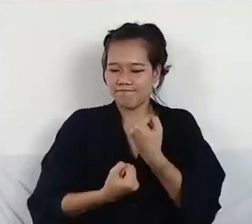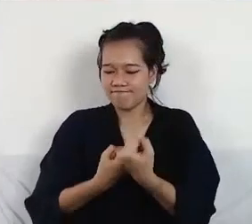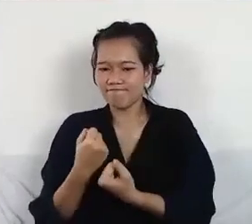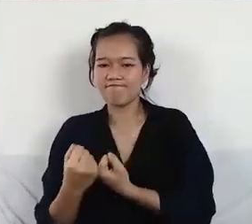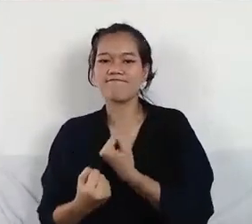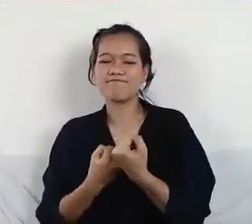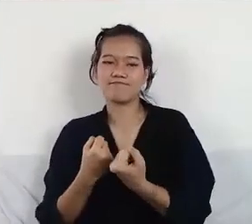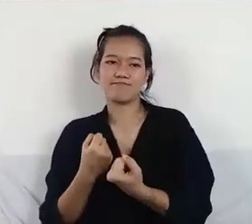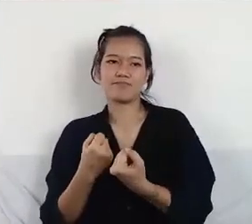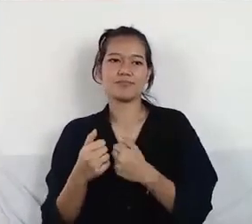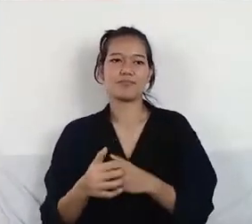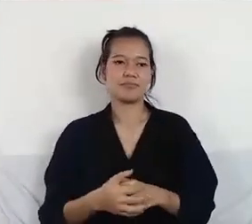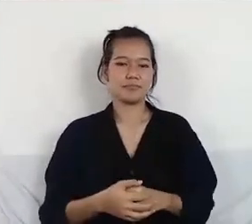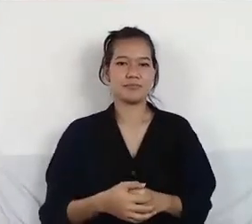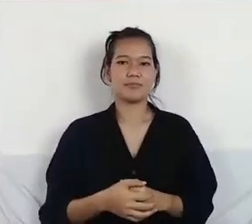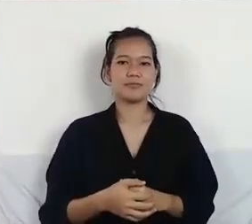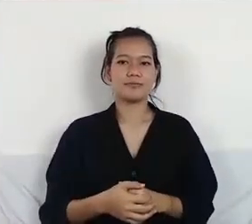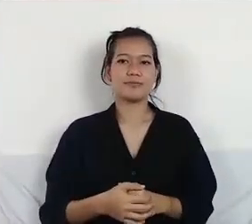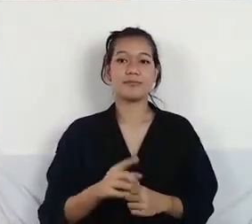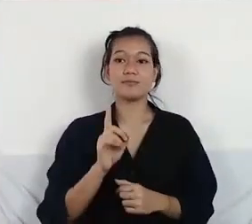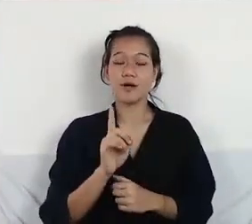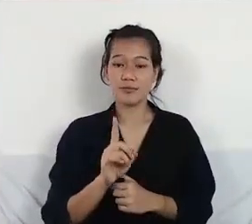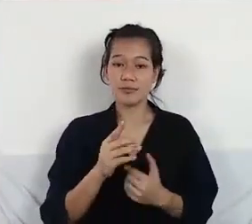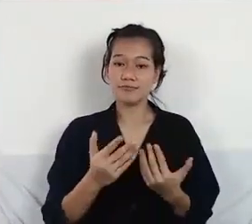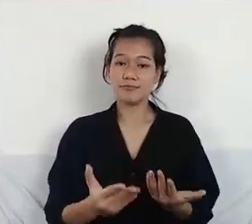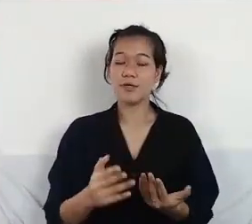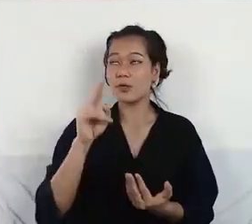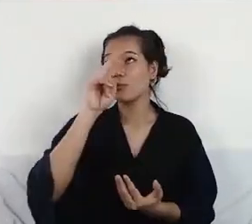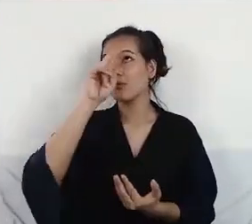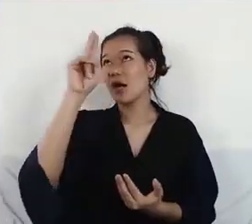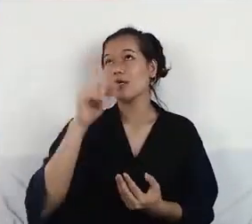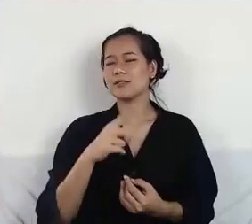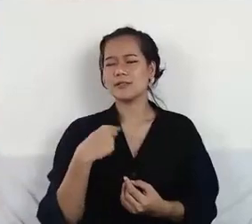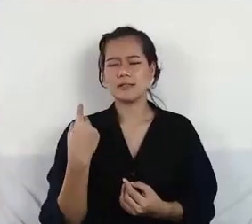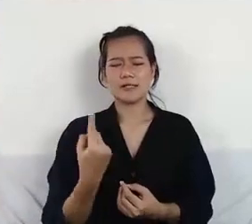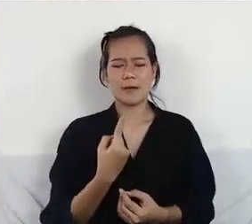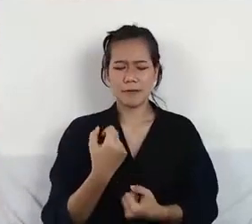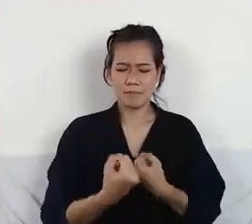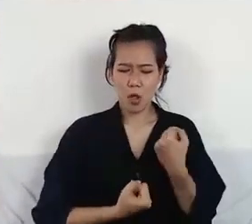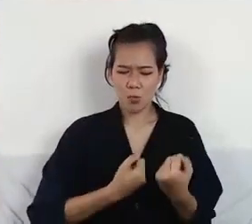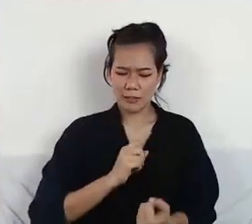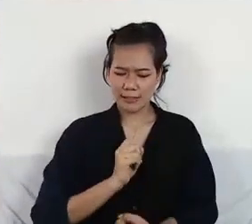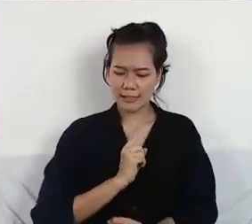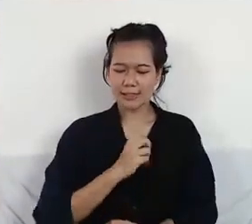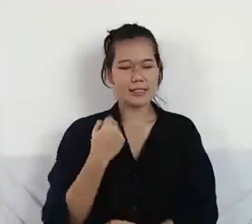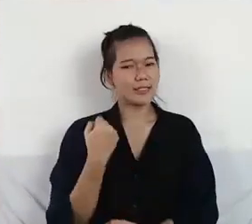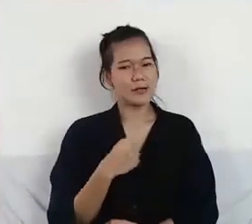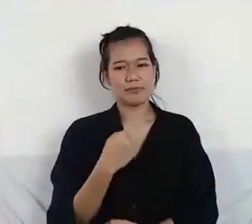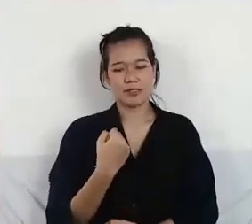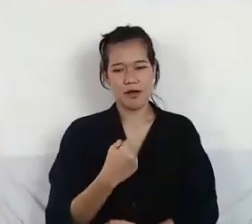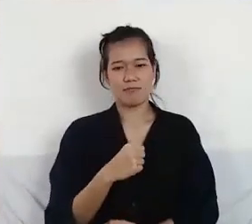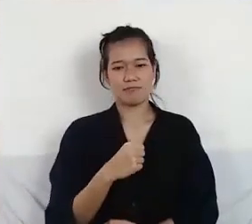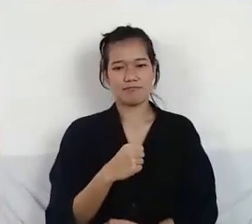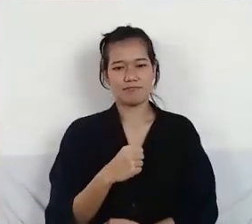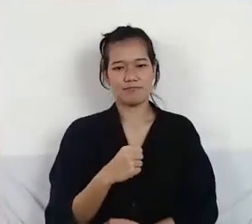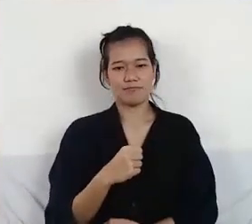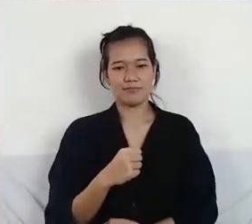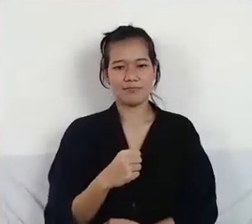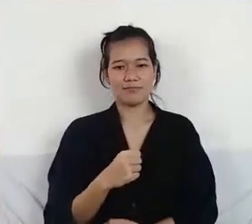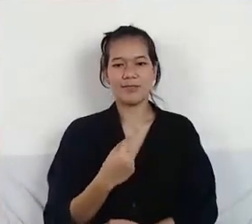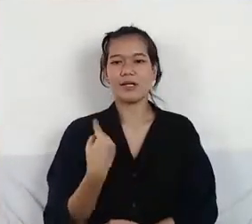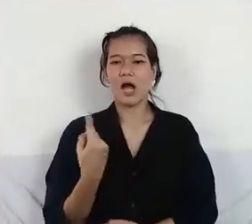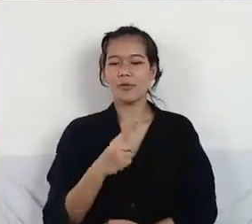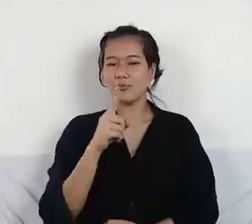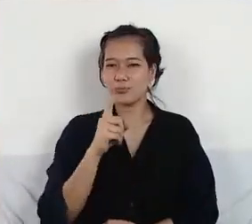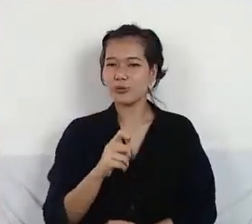hidup kami. Oleh karena itu ya Bapa, kami tidak mampu melakukannya seorang diri. Kami membutuhkan